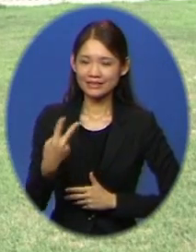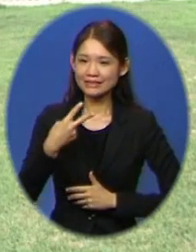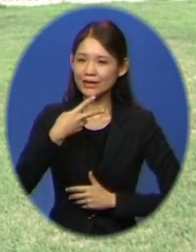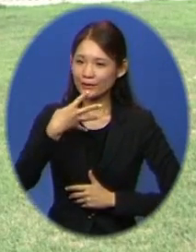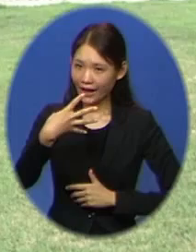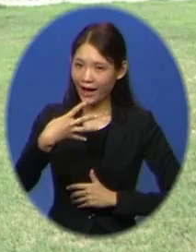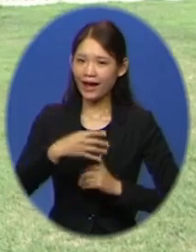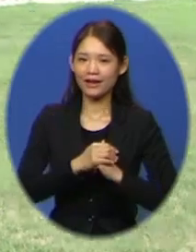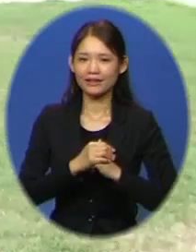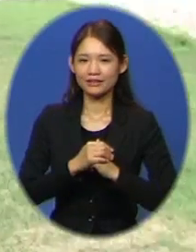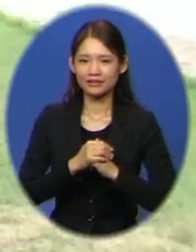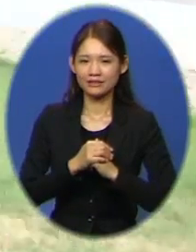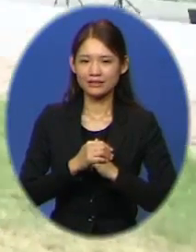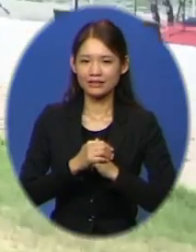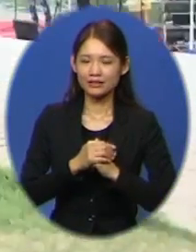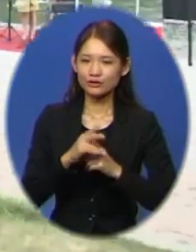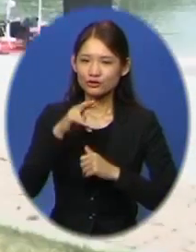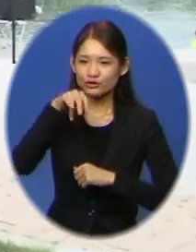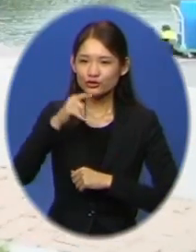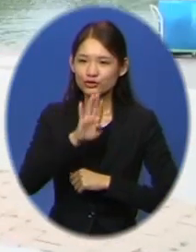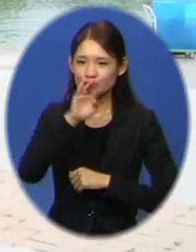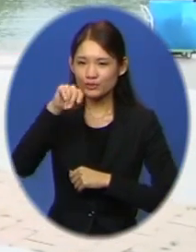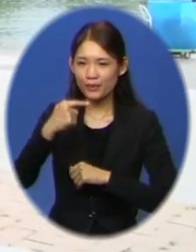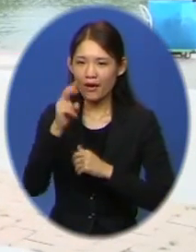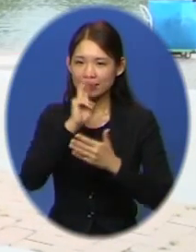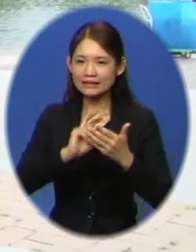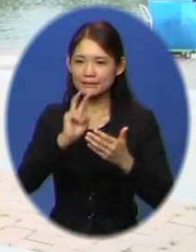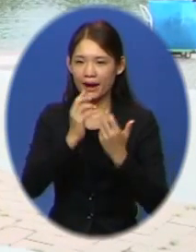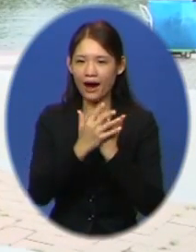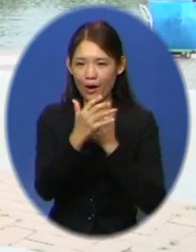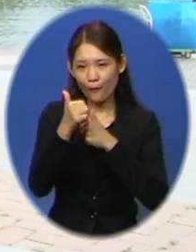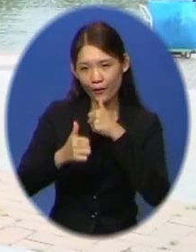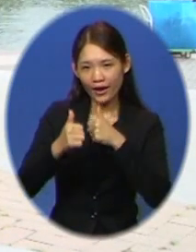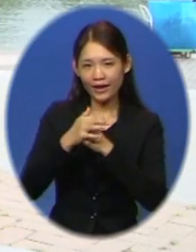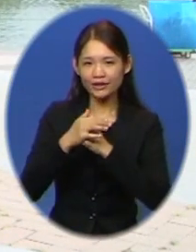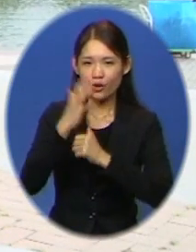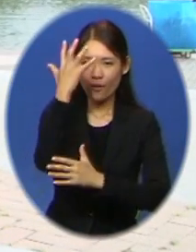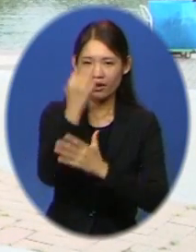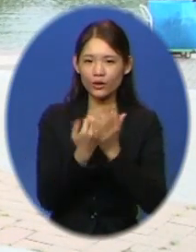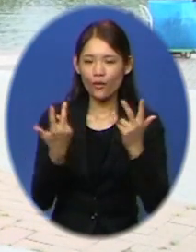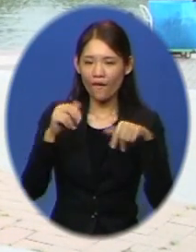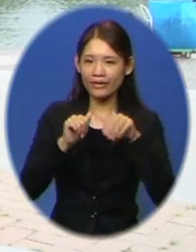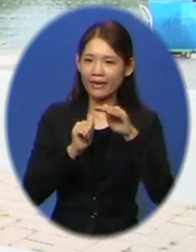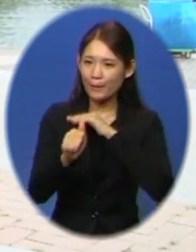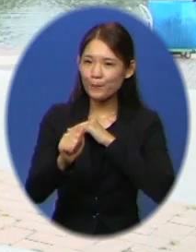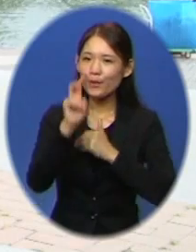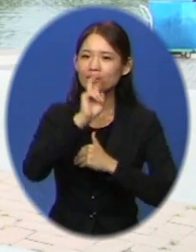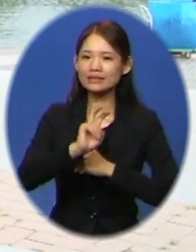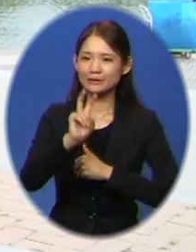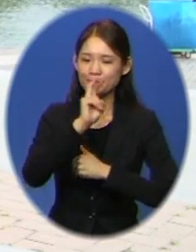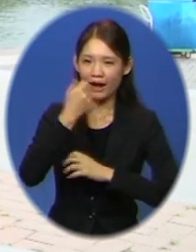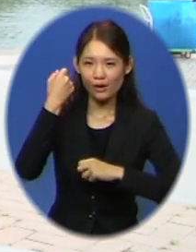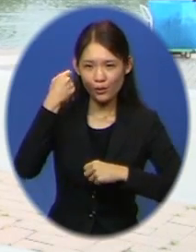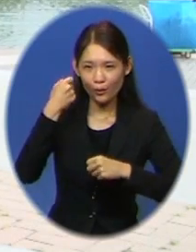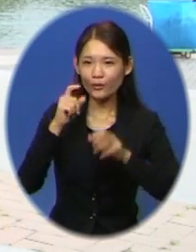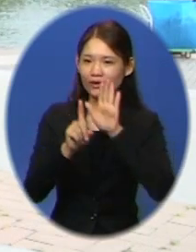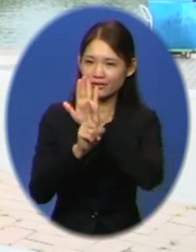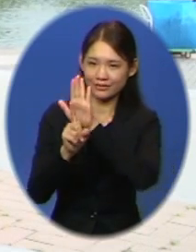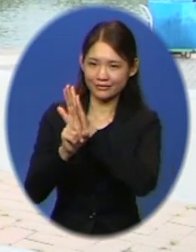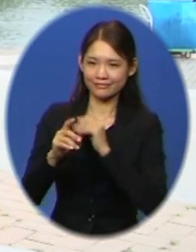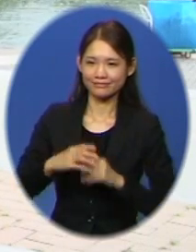2004년 시작한 수변 음악회는 월드컵 공원의 대표 음악회입니다.